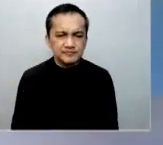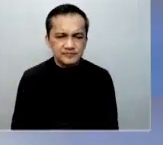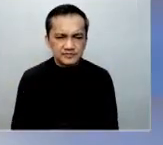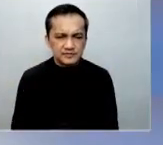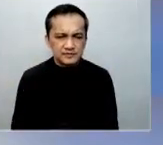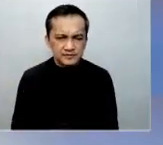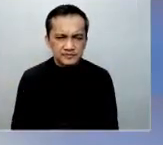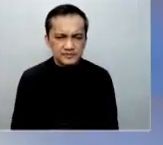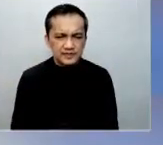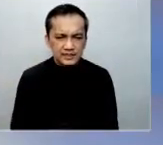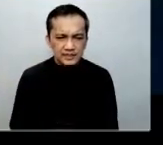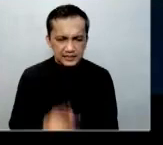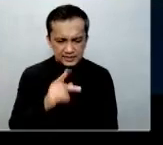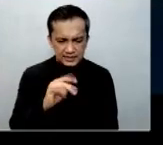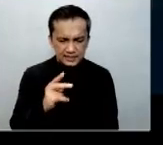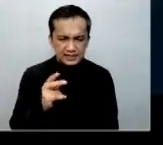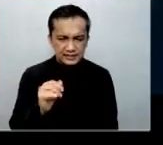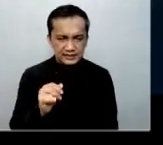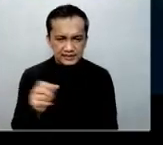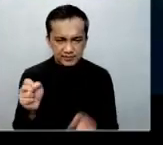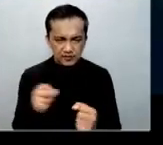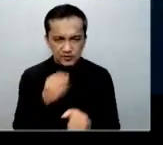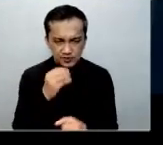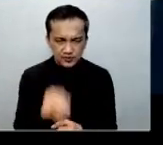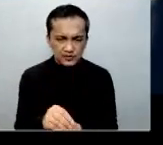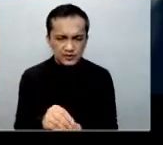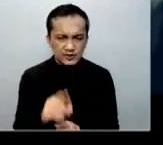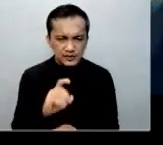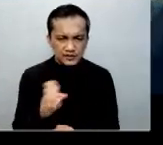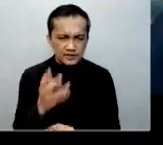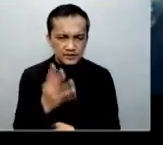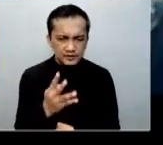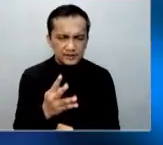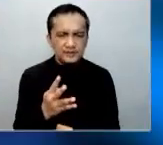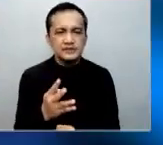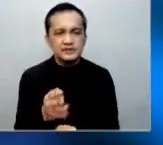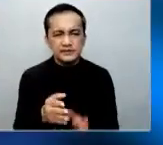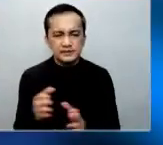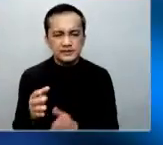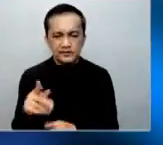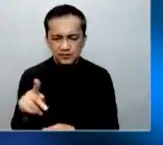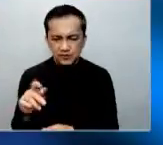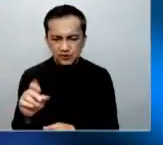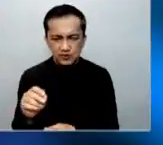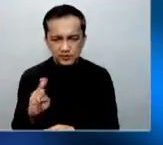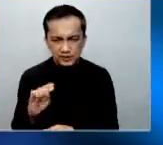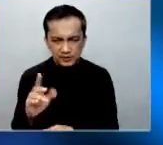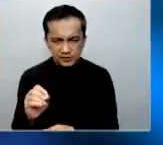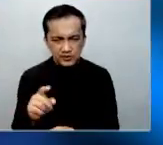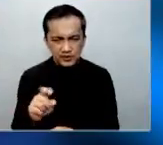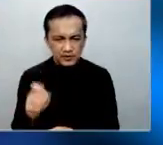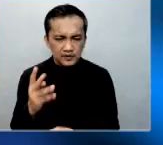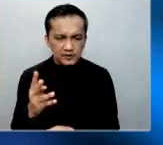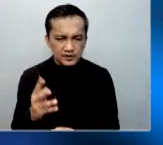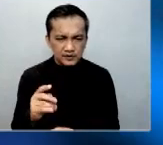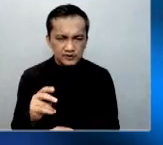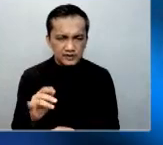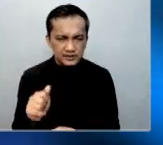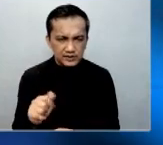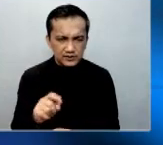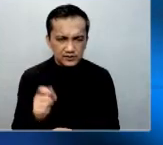mga kakanin, we have small orders, meron tayong 140, puto, biko, 140, kutsinta,